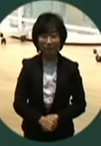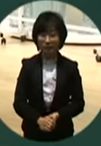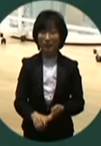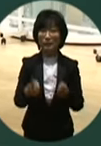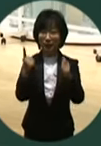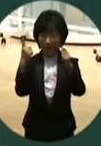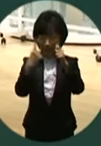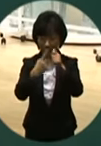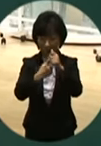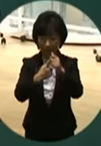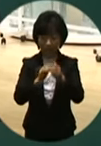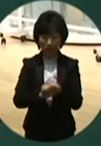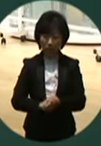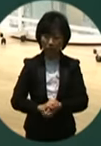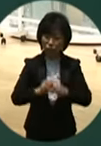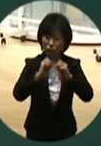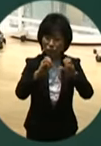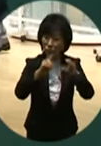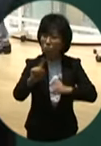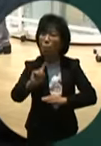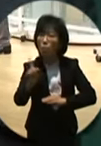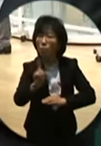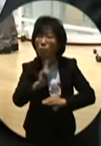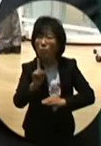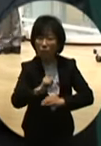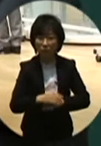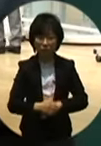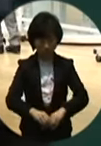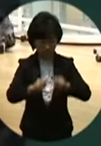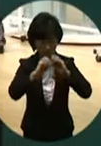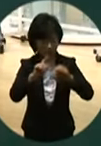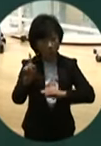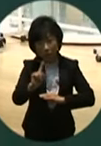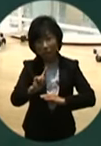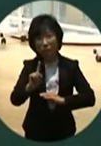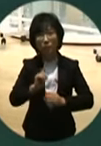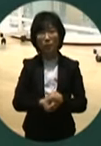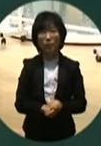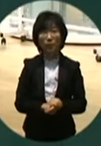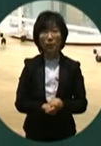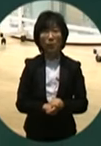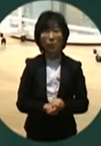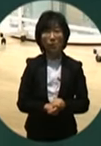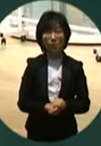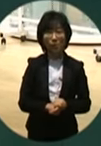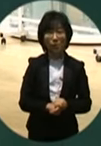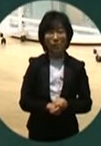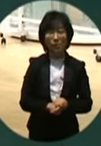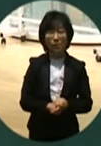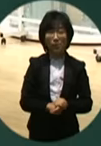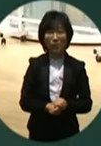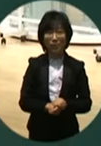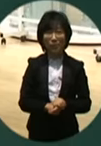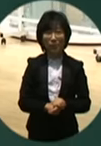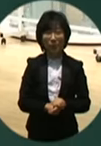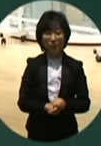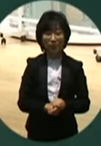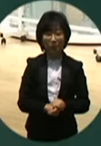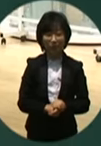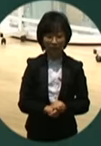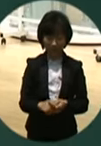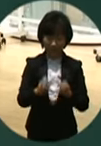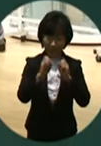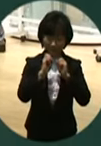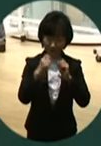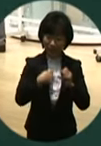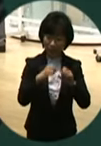무엇을 전해야 됩니까? What must we relay? 자, 전도하면서 이제 하나님 말씀을 보게 된 거예요. So